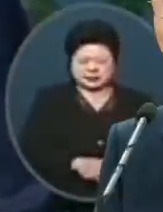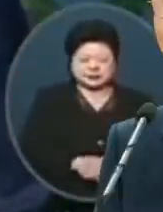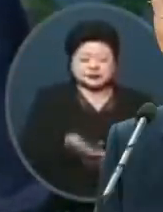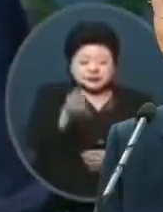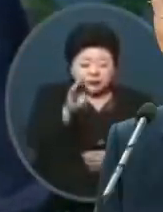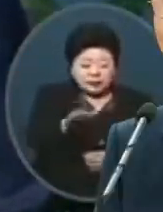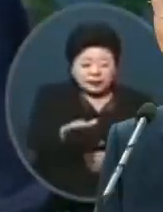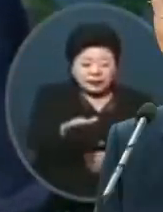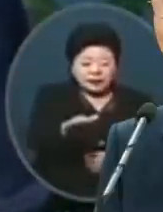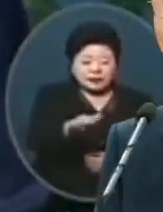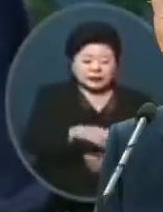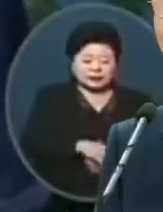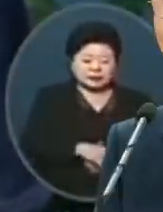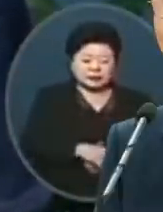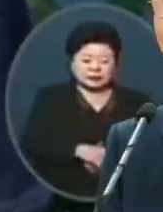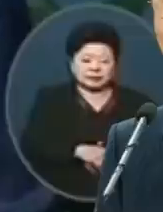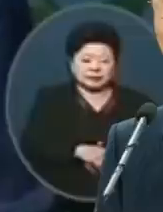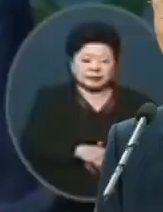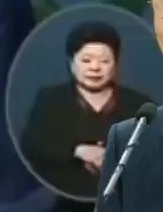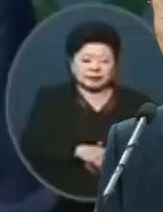그런데